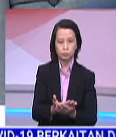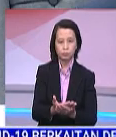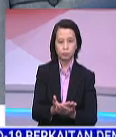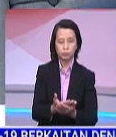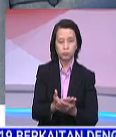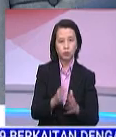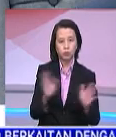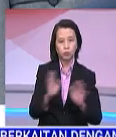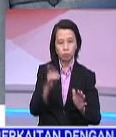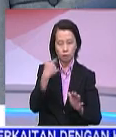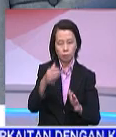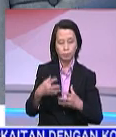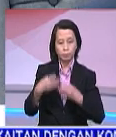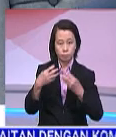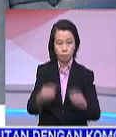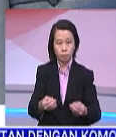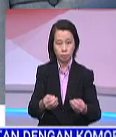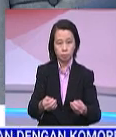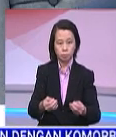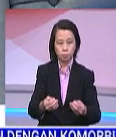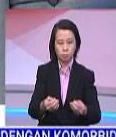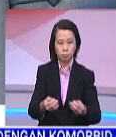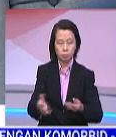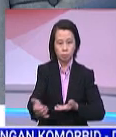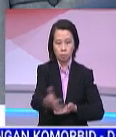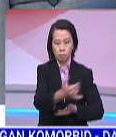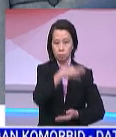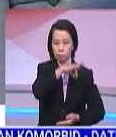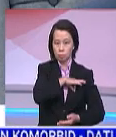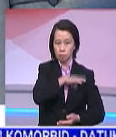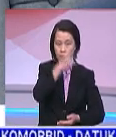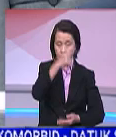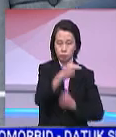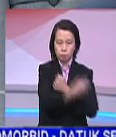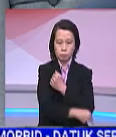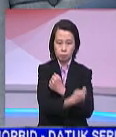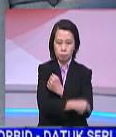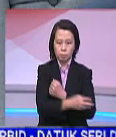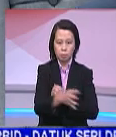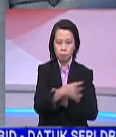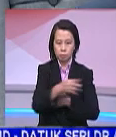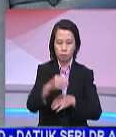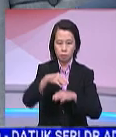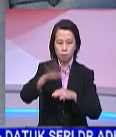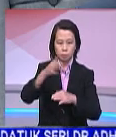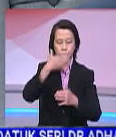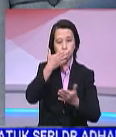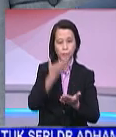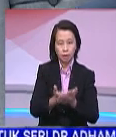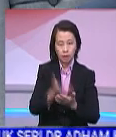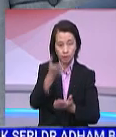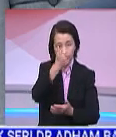bukan sekadar Dia memberi tambahan hasil kepada kerajaan diri tapi juga lebih